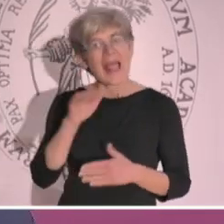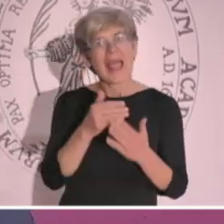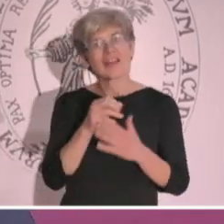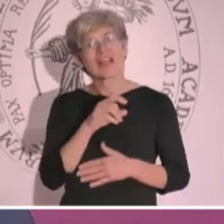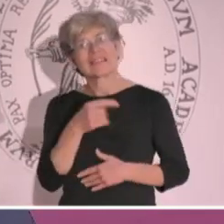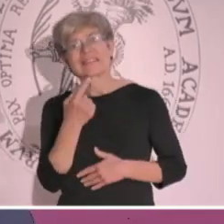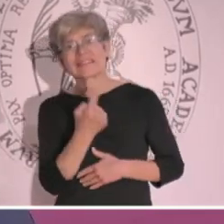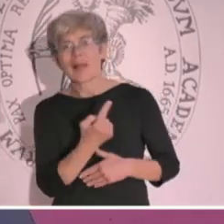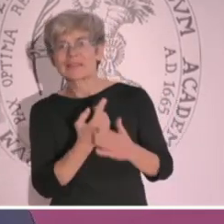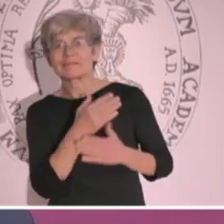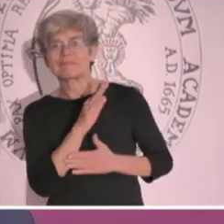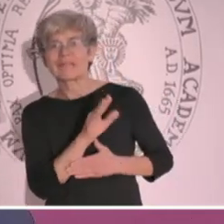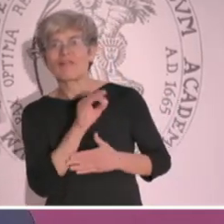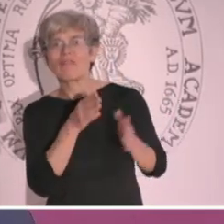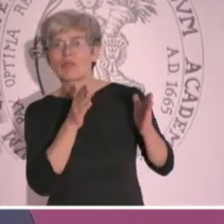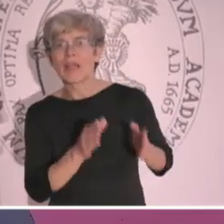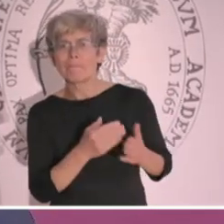Fakultät erwarten?